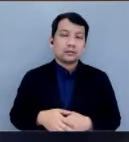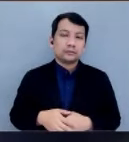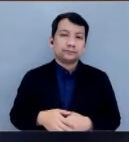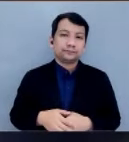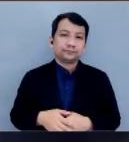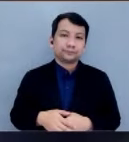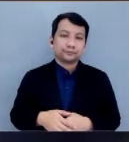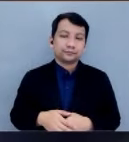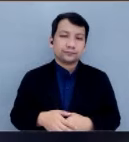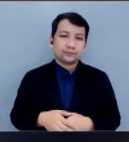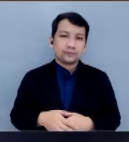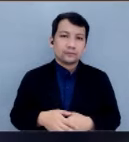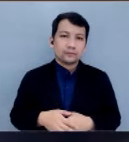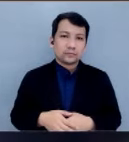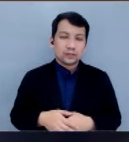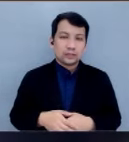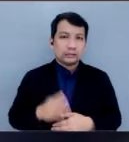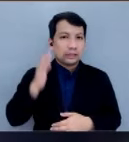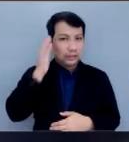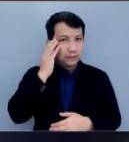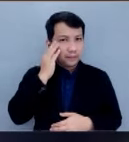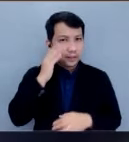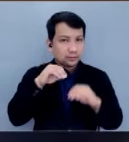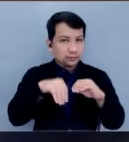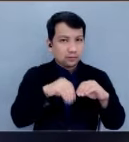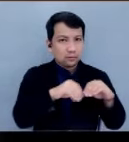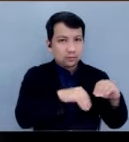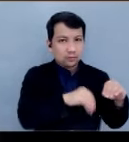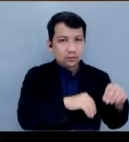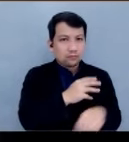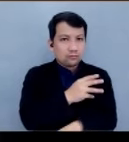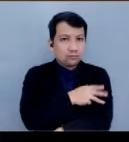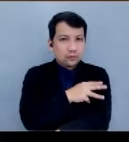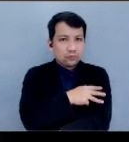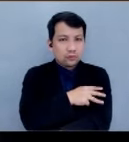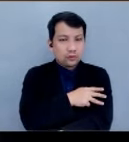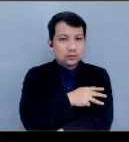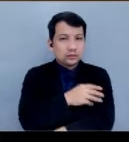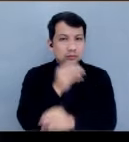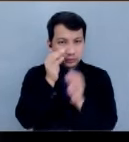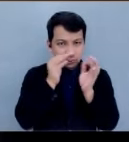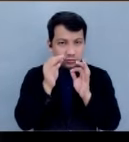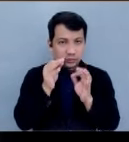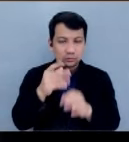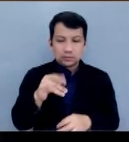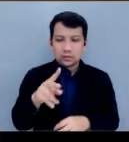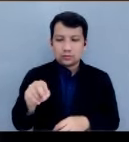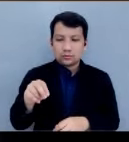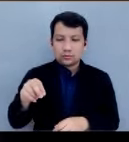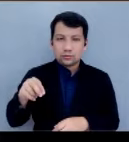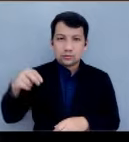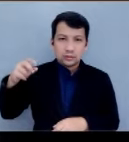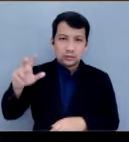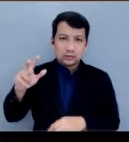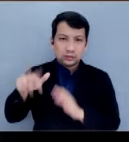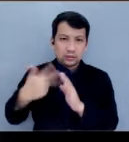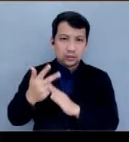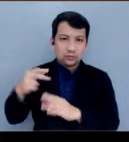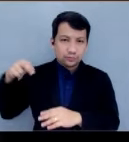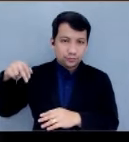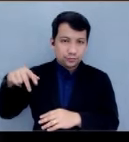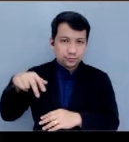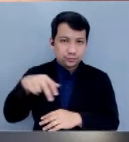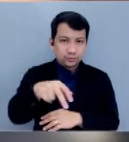Nabisto ang plantasyon ng marijuana sa Tuba Benguet. Mula Cannon Road, 3 oras naglakad ang mga pulis at mga tauhan ng Philippine